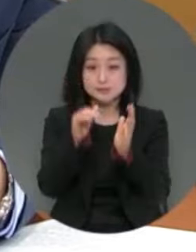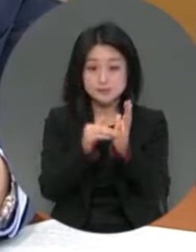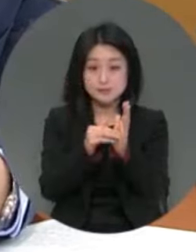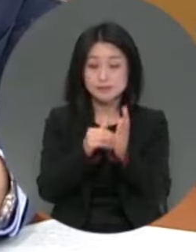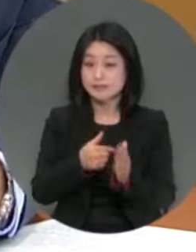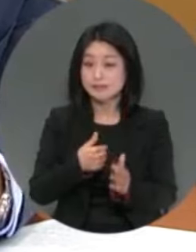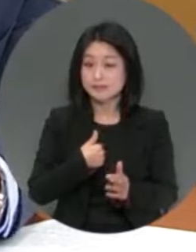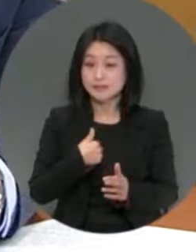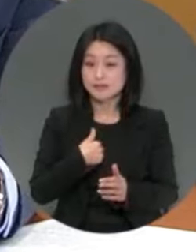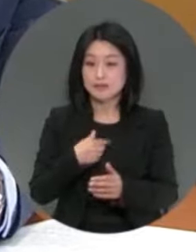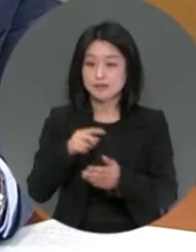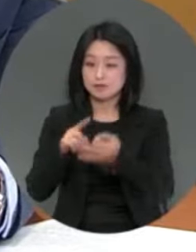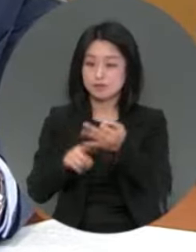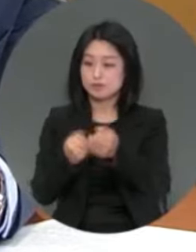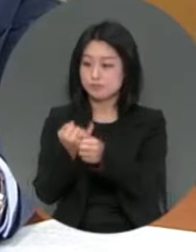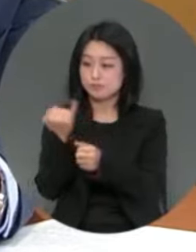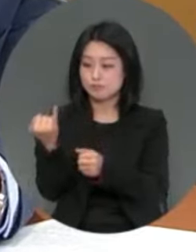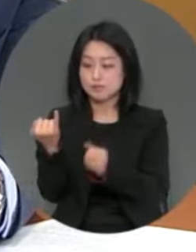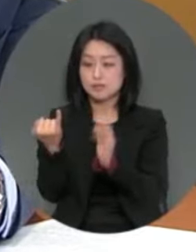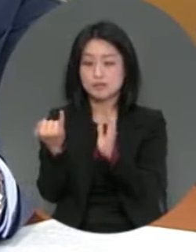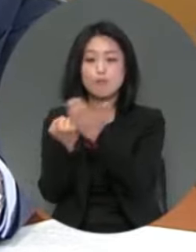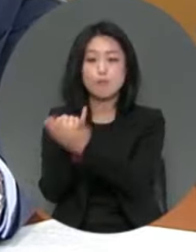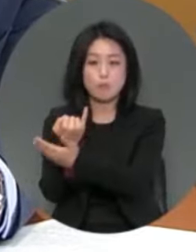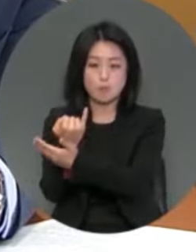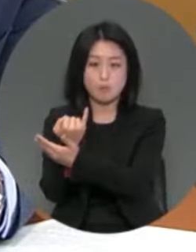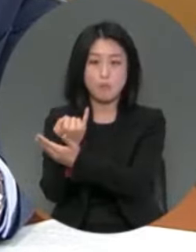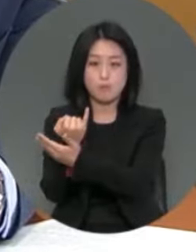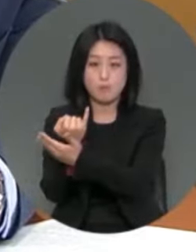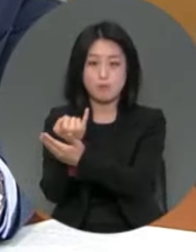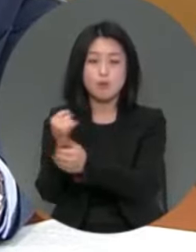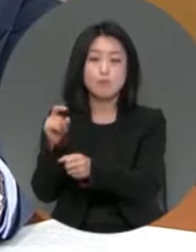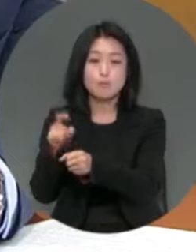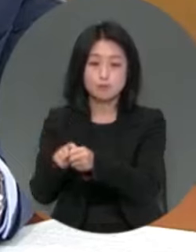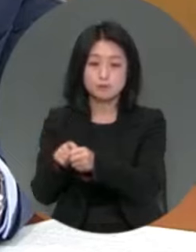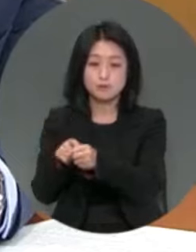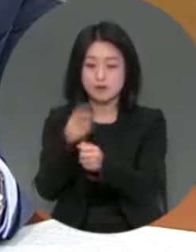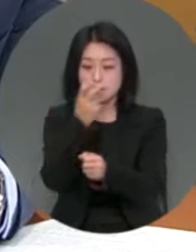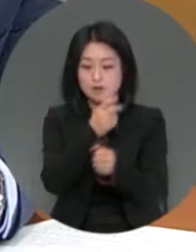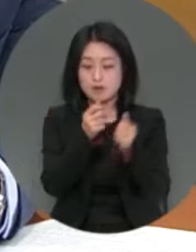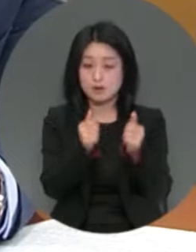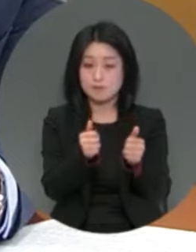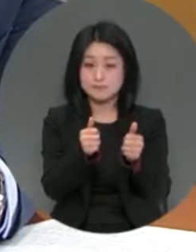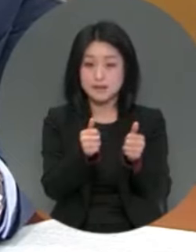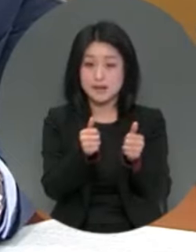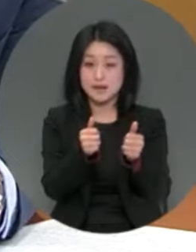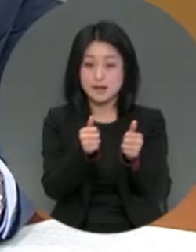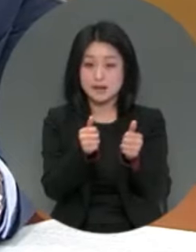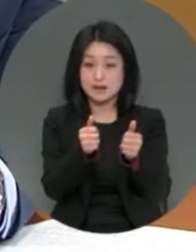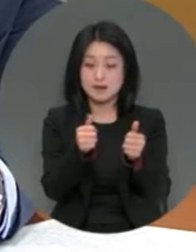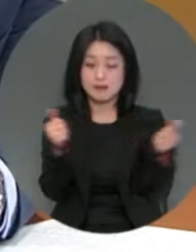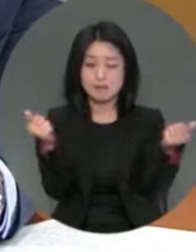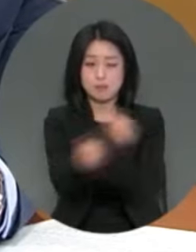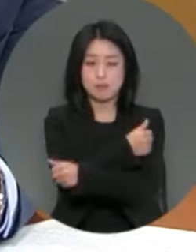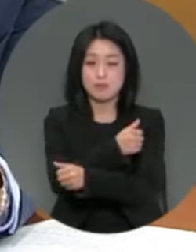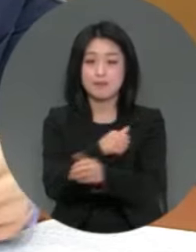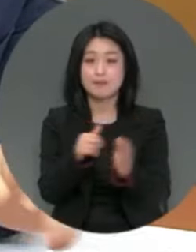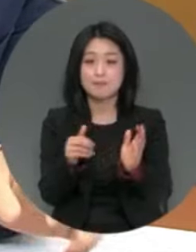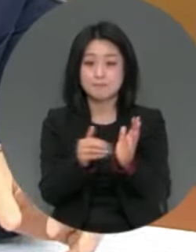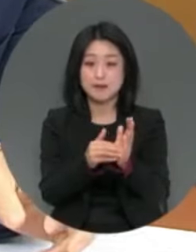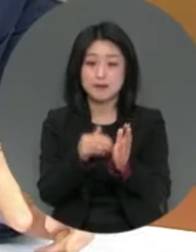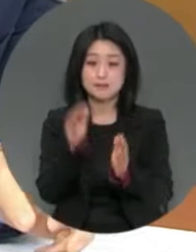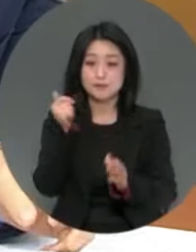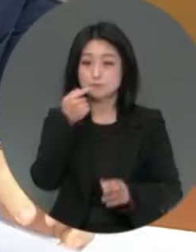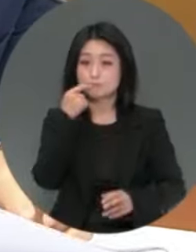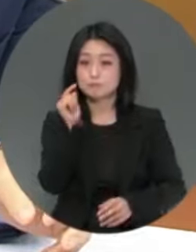제가 볼 때는 김건희 여사를 겨냥한 수사 완전히 무력하기 위해서요. 검찰판 쑥대밭 인사를 대통령이